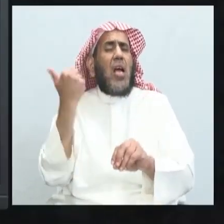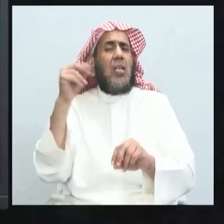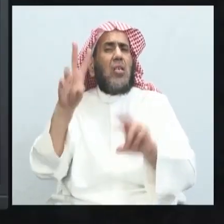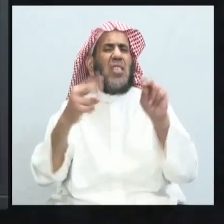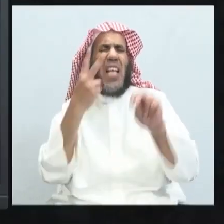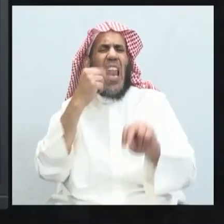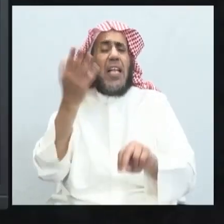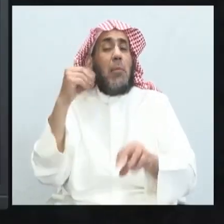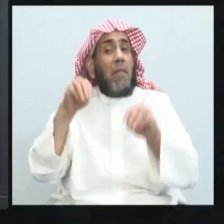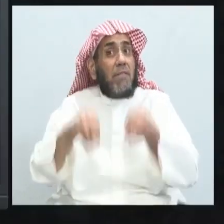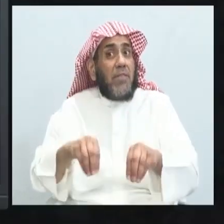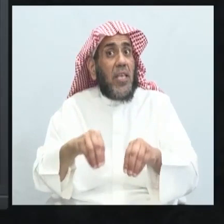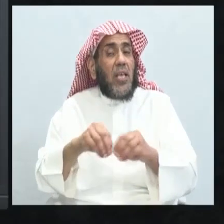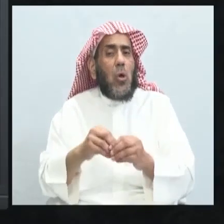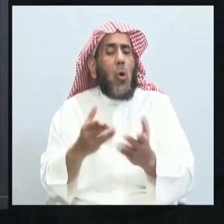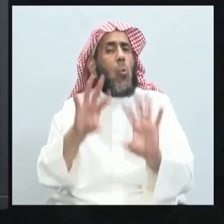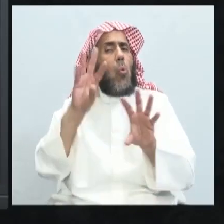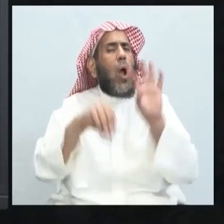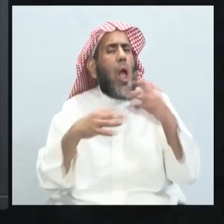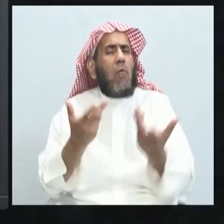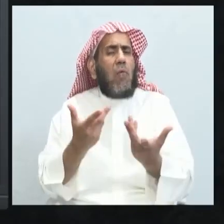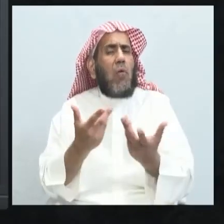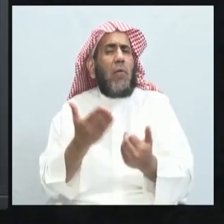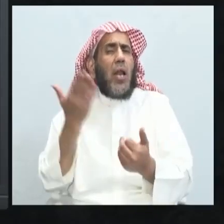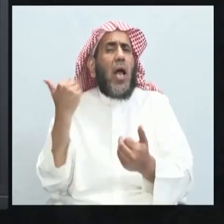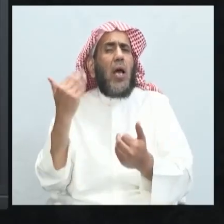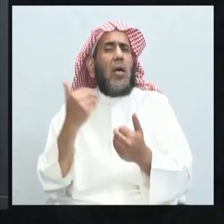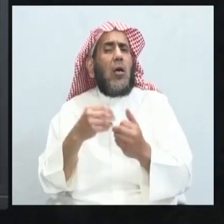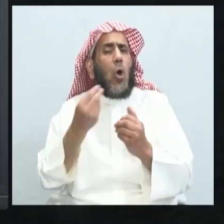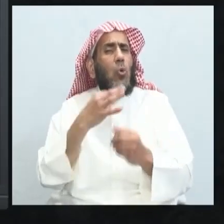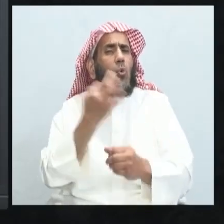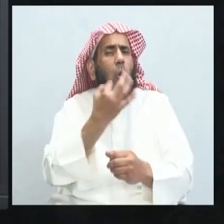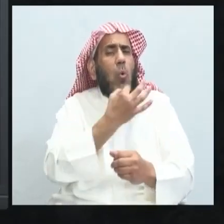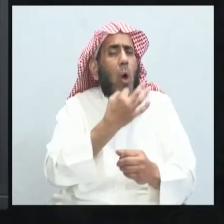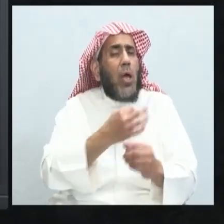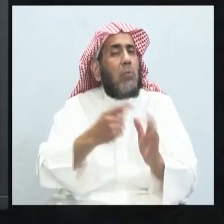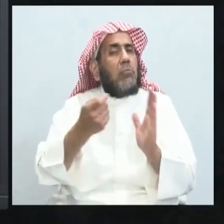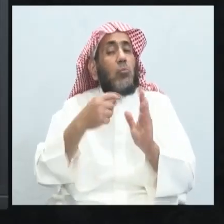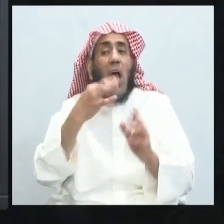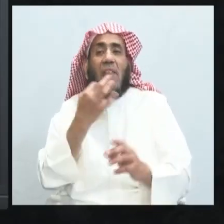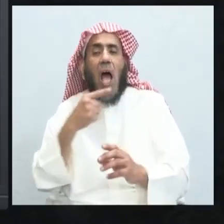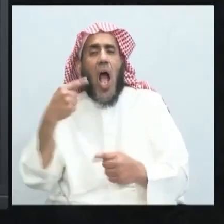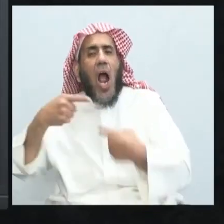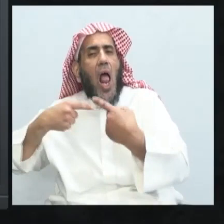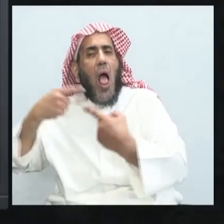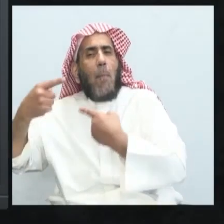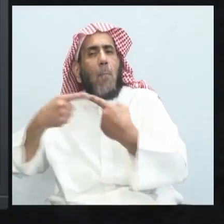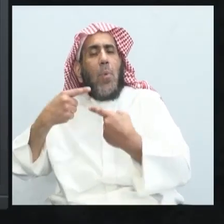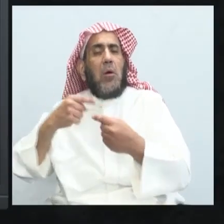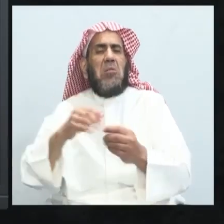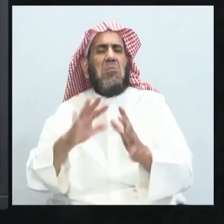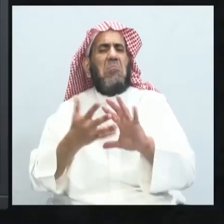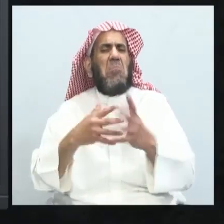العصر العصر الجاهل وما طريقه ايضا ذكر القصص في العصر الجاي وكيف انها كانت تروى روايه فقط مشافهه يتخللها